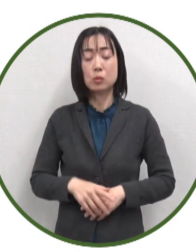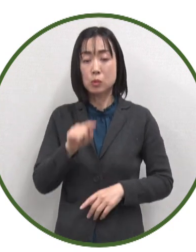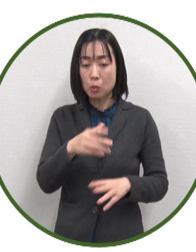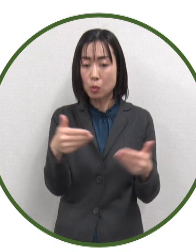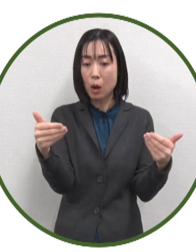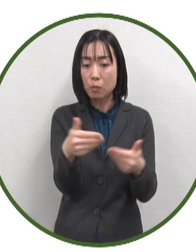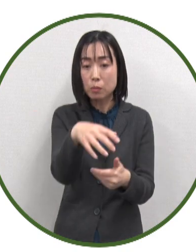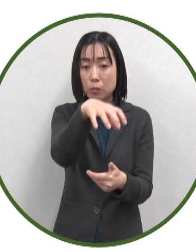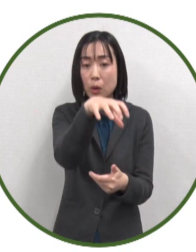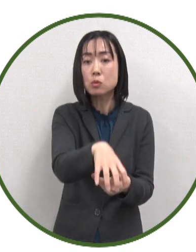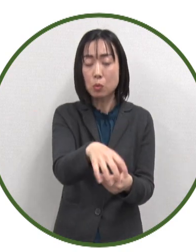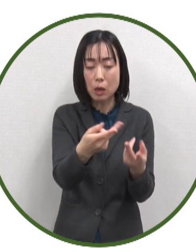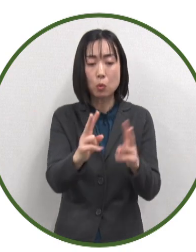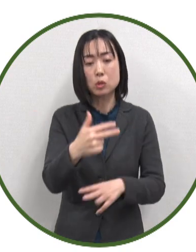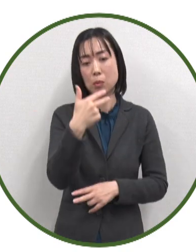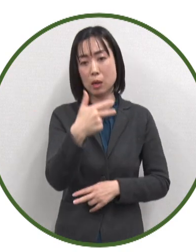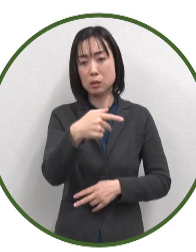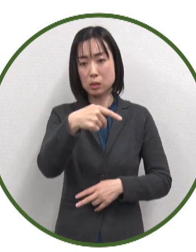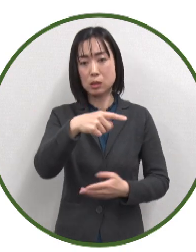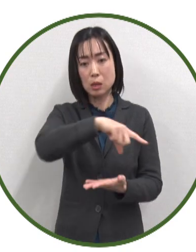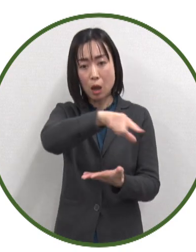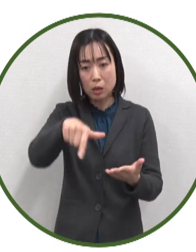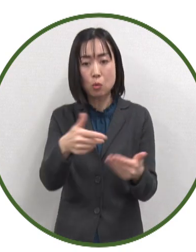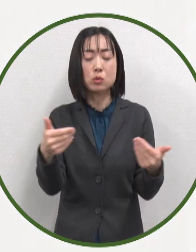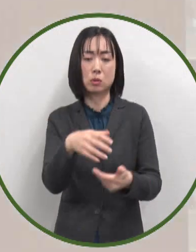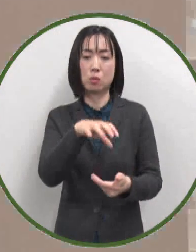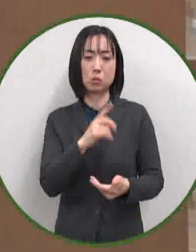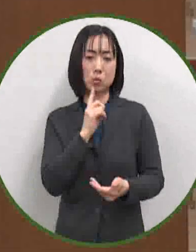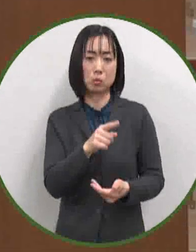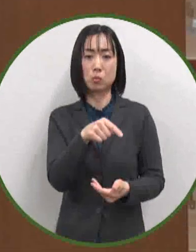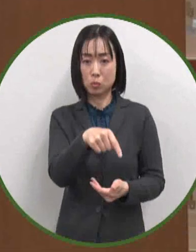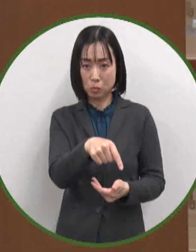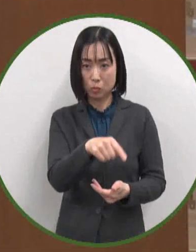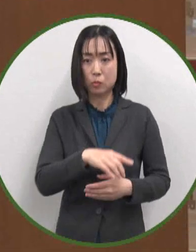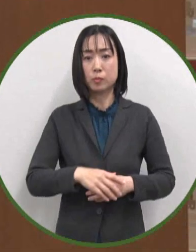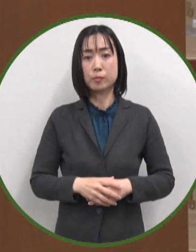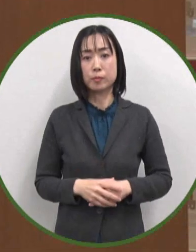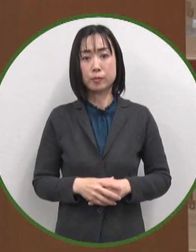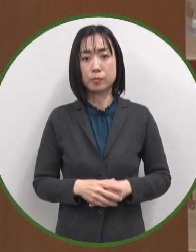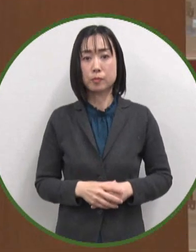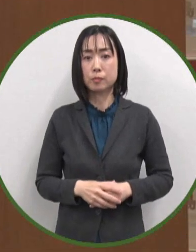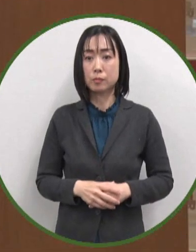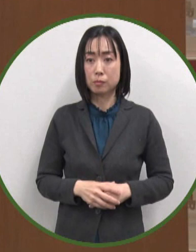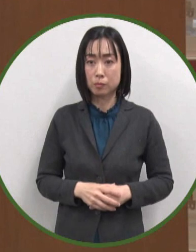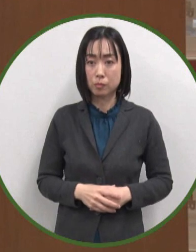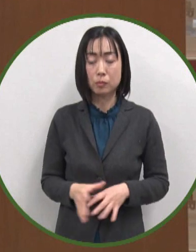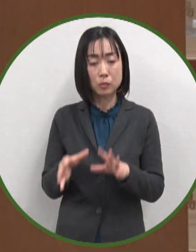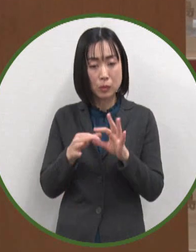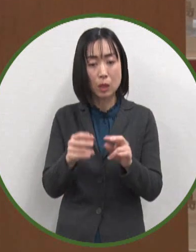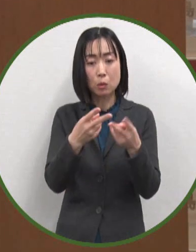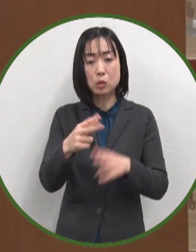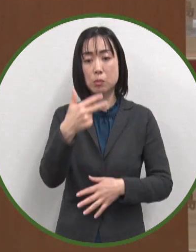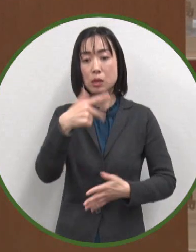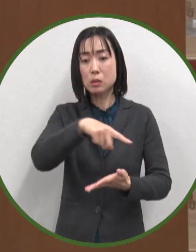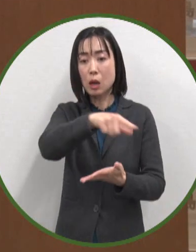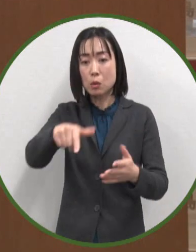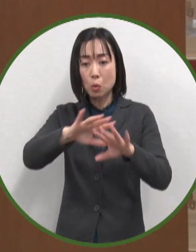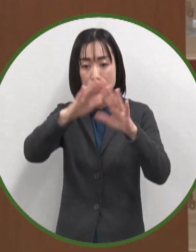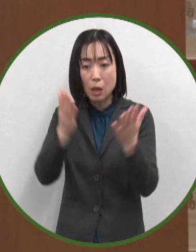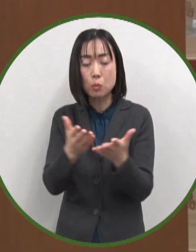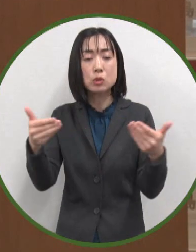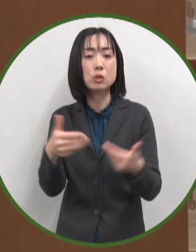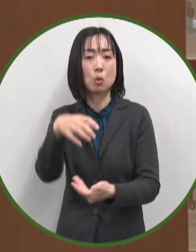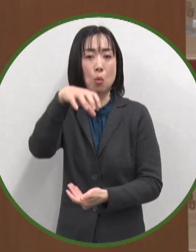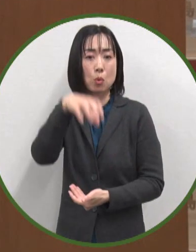先は広島市内の事業所ということであります。でそこで広島市内の全事業所を対象